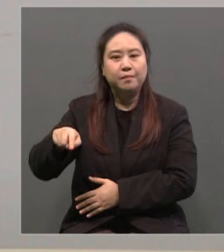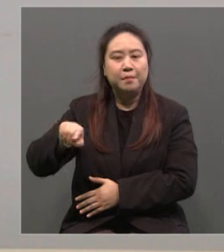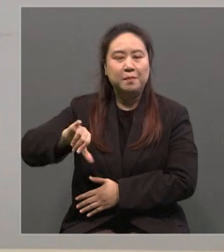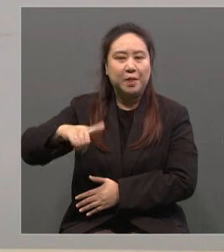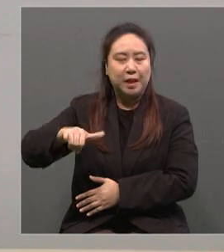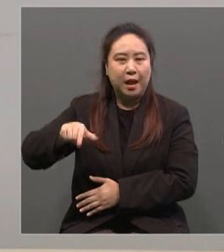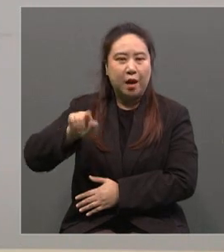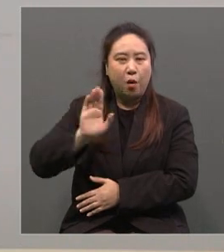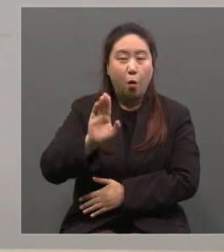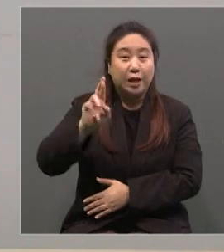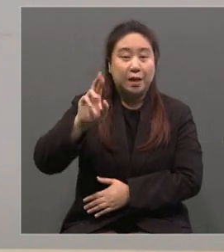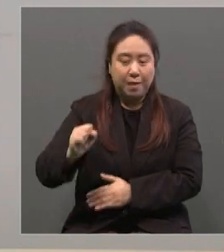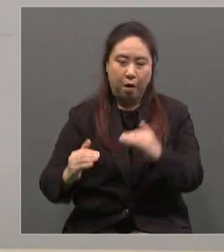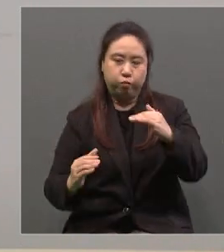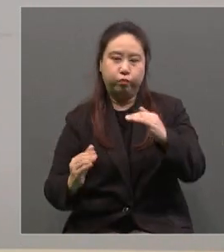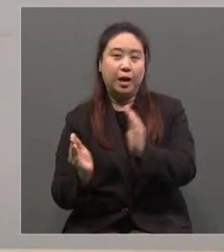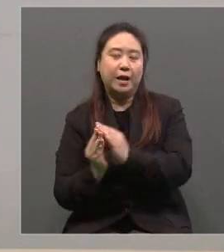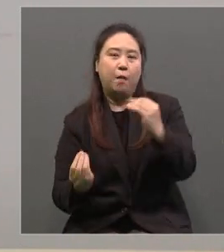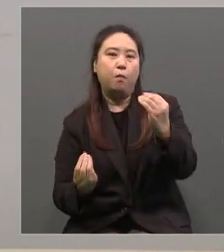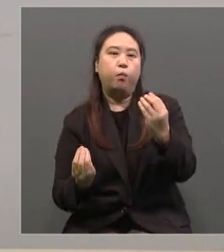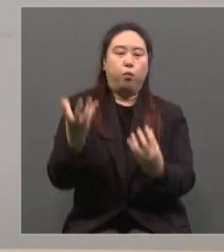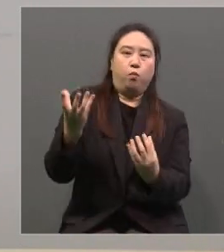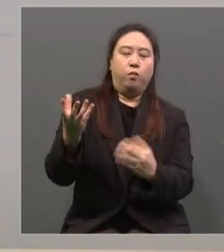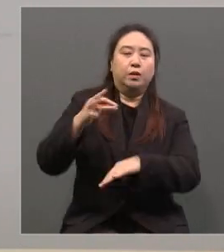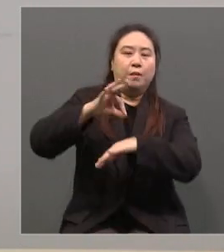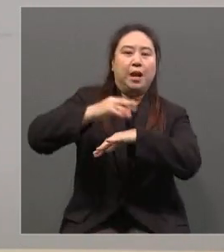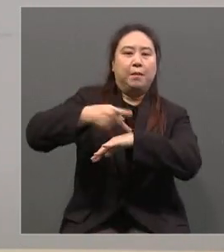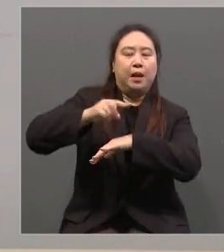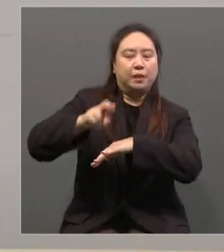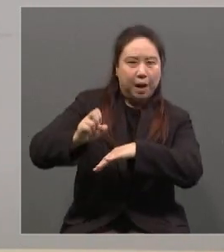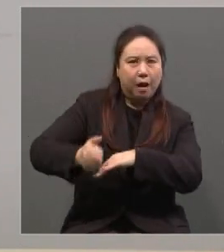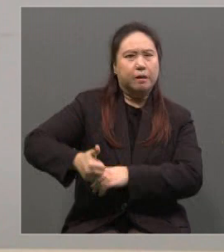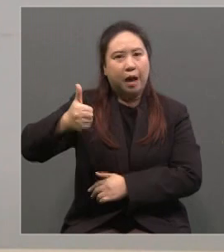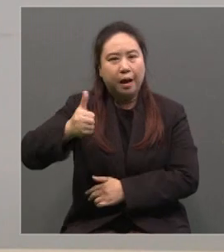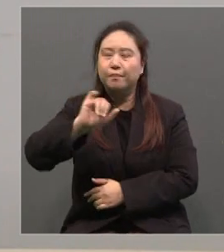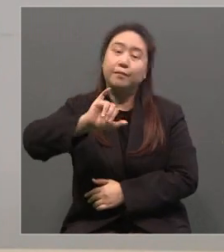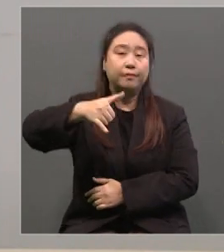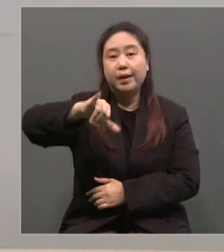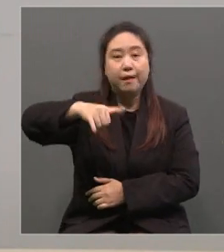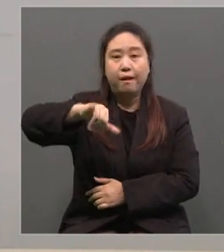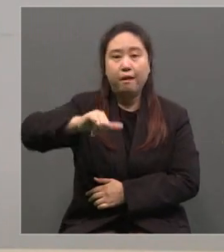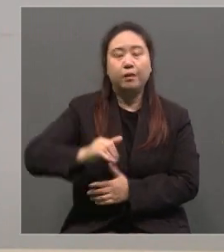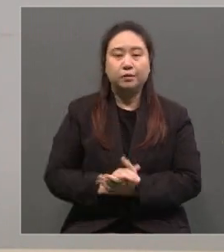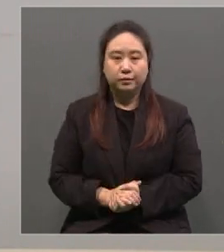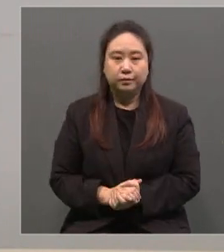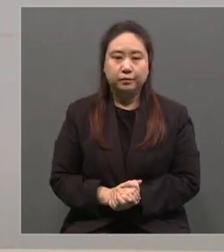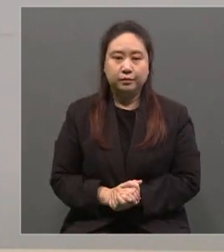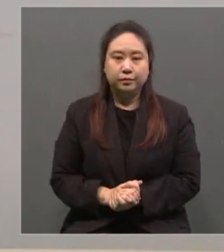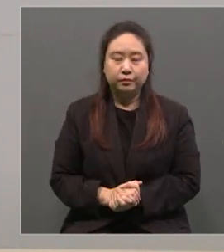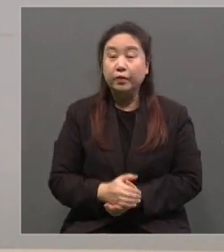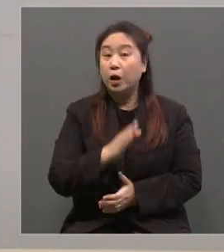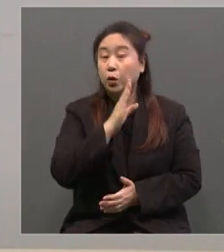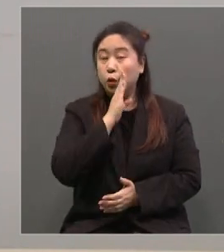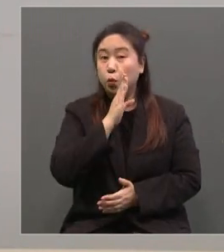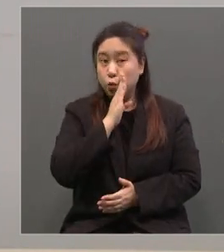ขฝ่ายรัฐสภาก็คือเป็นประธานสภาผู้แทนราษฎรก็อาจจะเป็นไปได้แต่ว่าถ้าเป็นเช่นนั้นแล้วมันแสดงให้เ